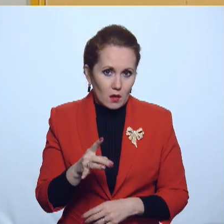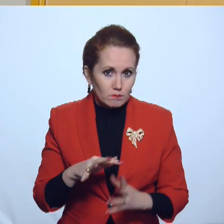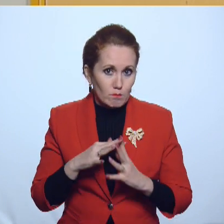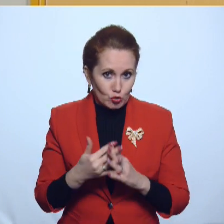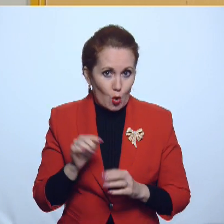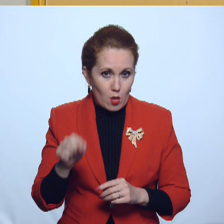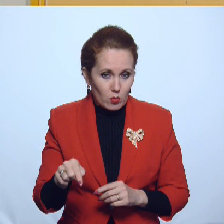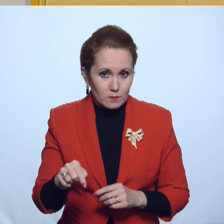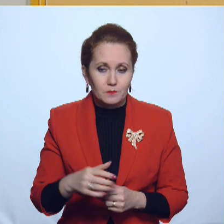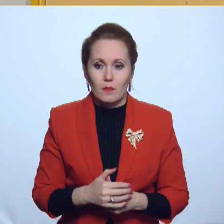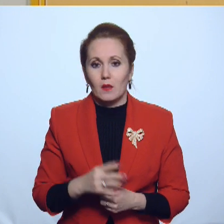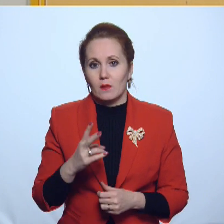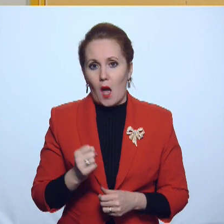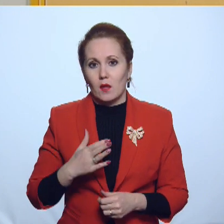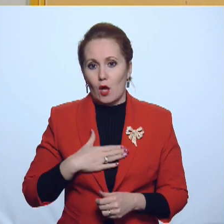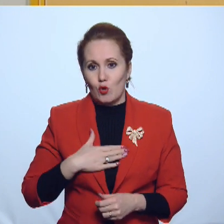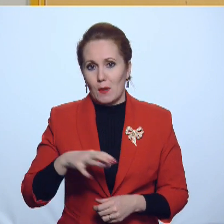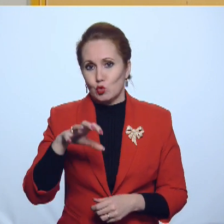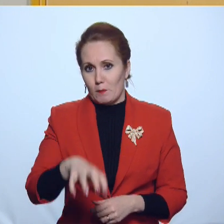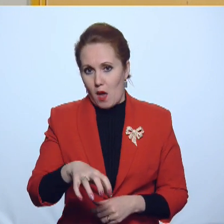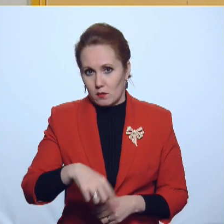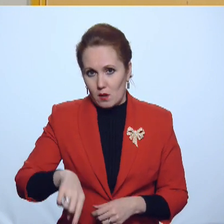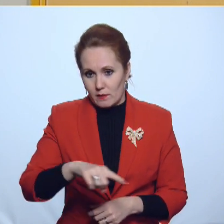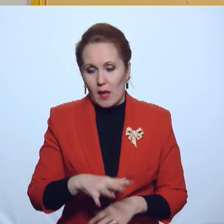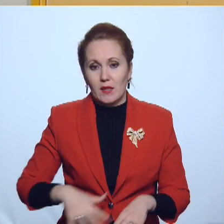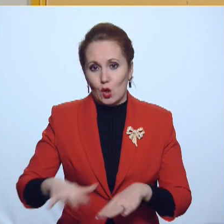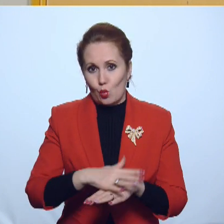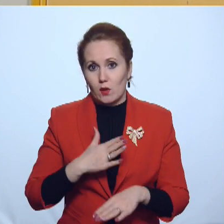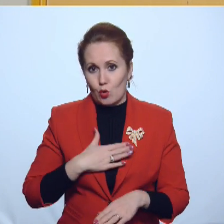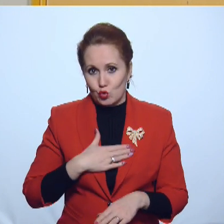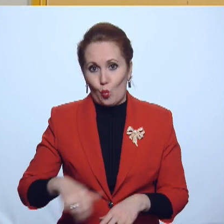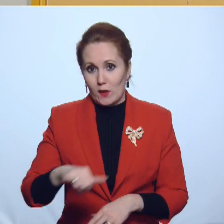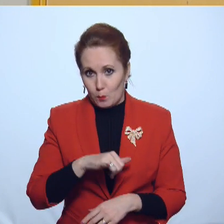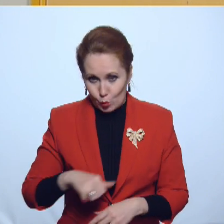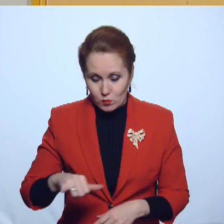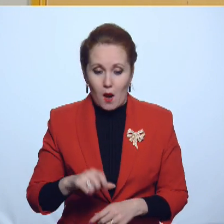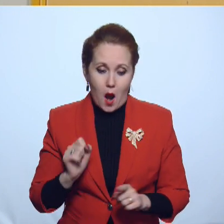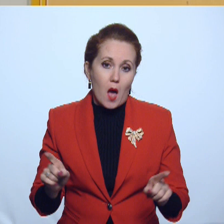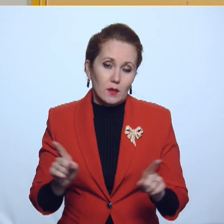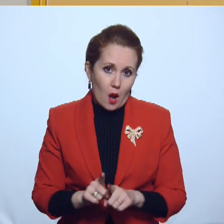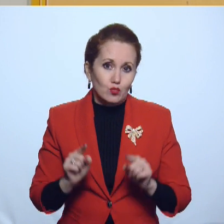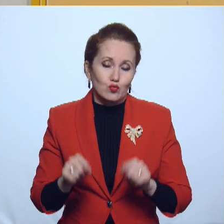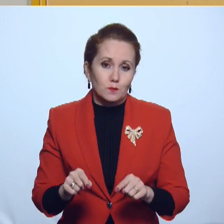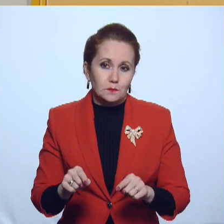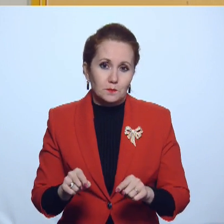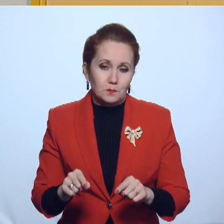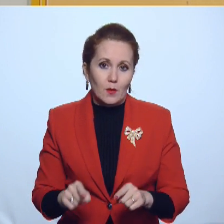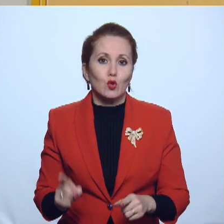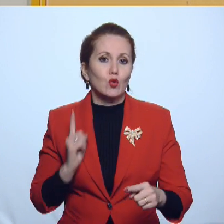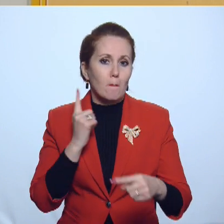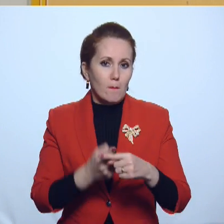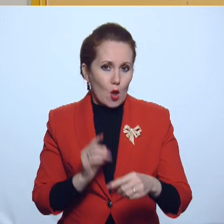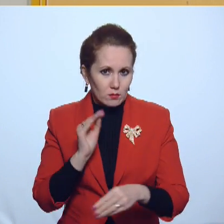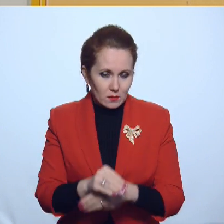поселок, ну, грубо говоря, на нашем субъекте, на территории нашего субъекта. А также